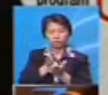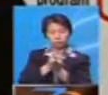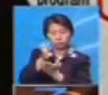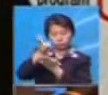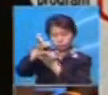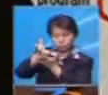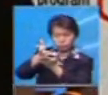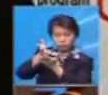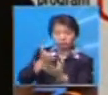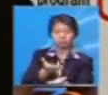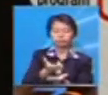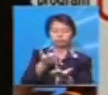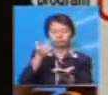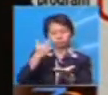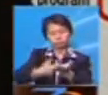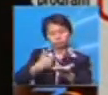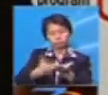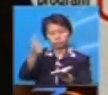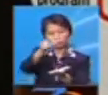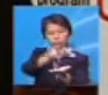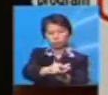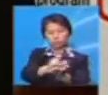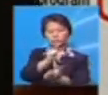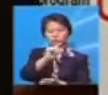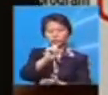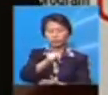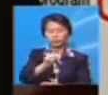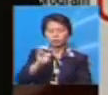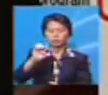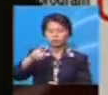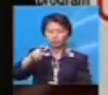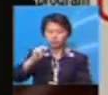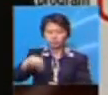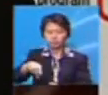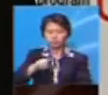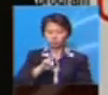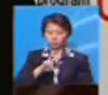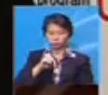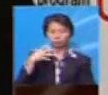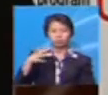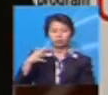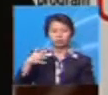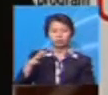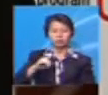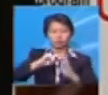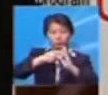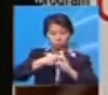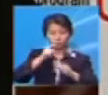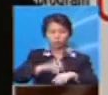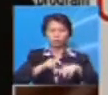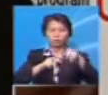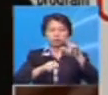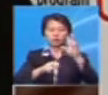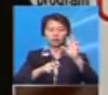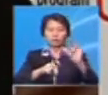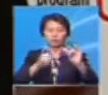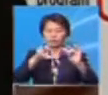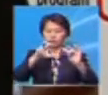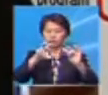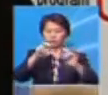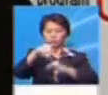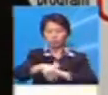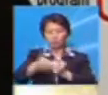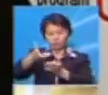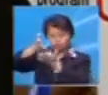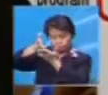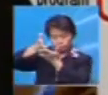langsung pembentangan laporan GTP dan ETP 2015 bermula jam 8.30 malam nanti